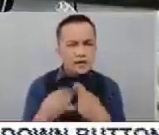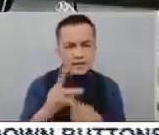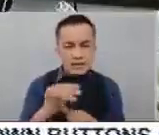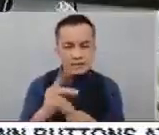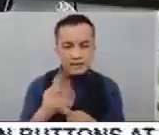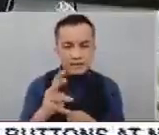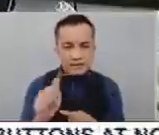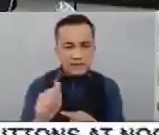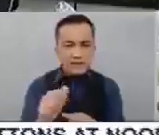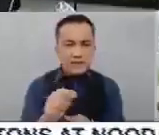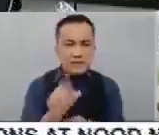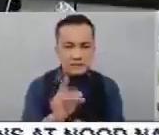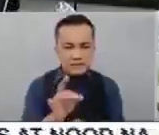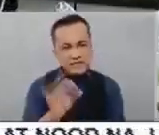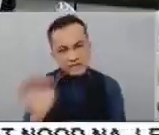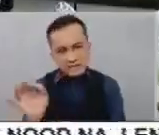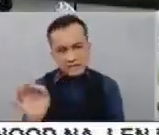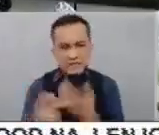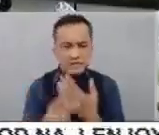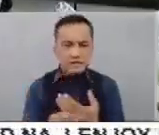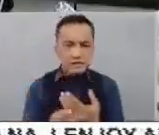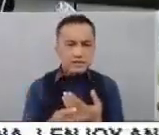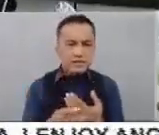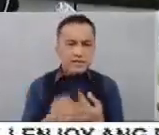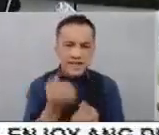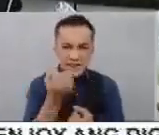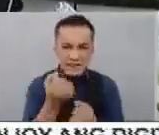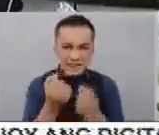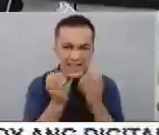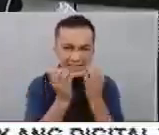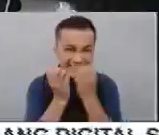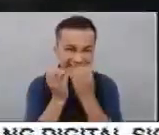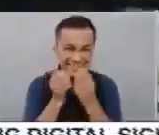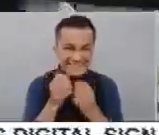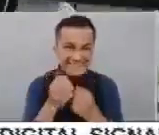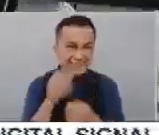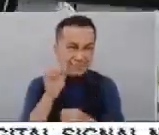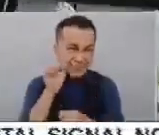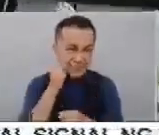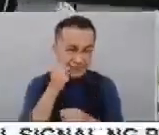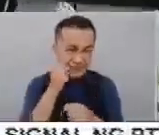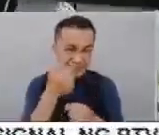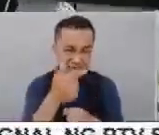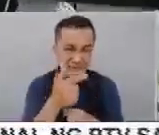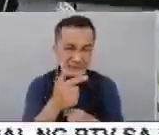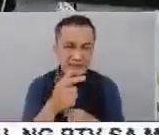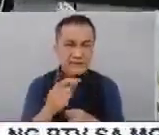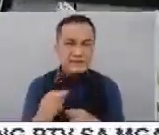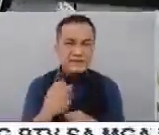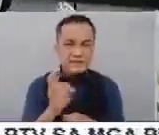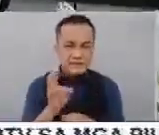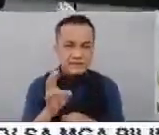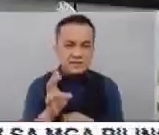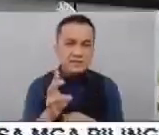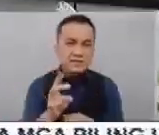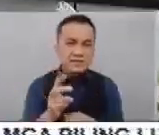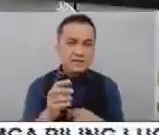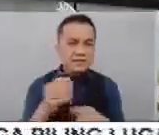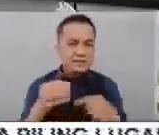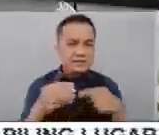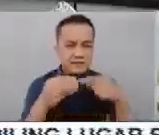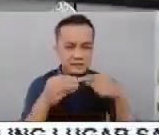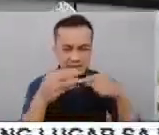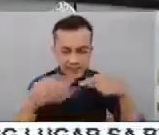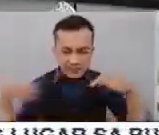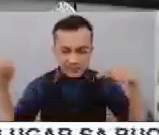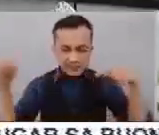gulay. Though madali naman pinapadaan sa mga checkpoint, kaya lang yung pagbiyahe pa ay tumataas talaga yung expenses kapag